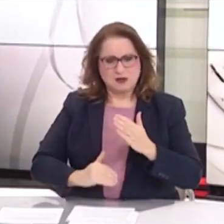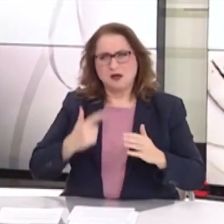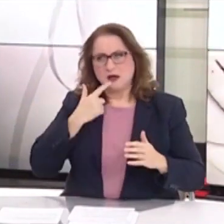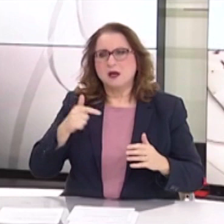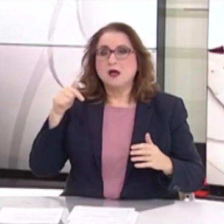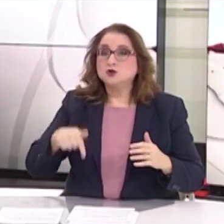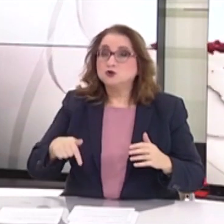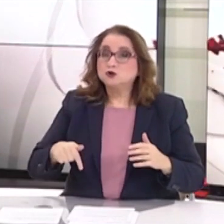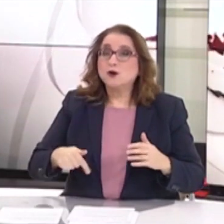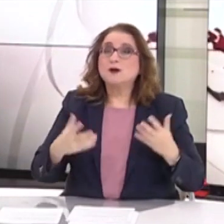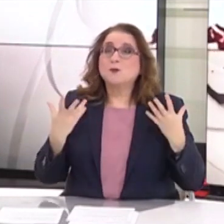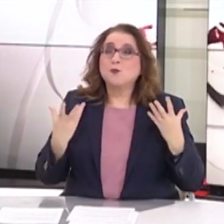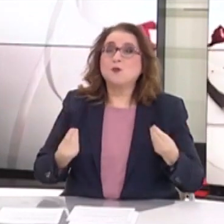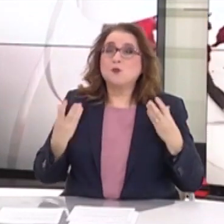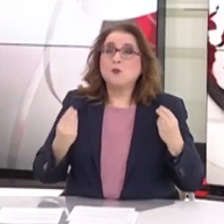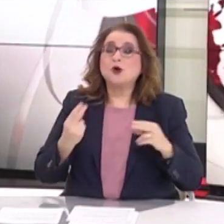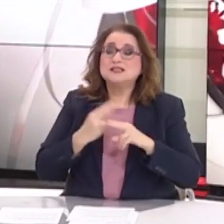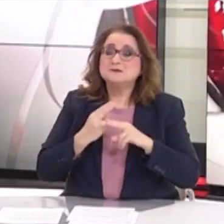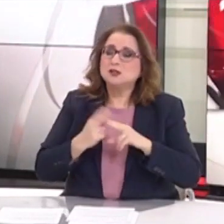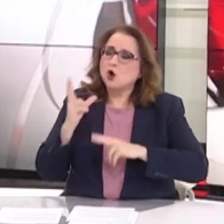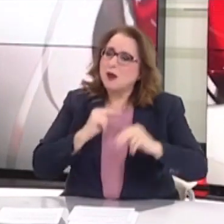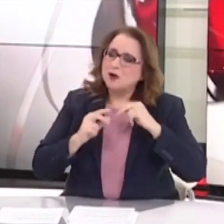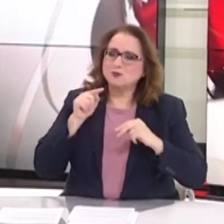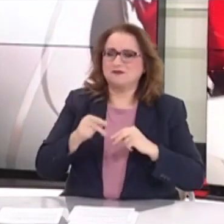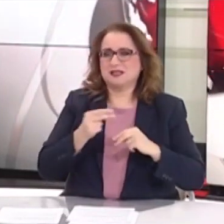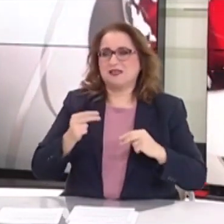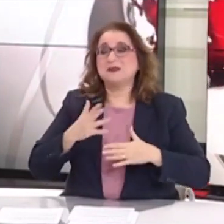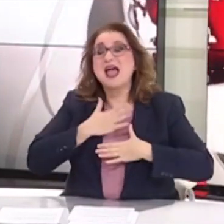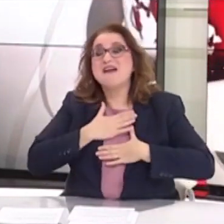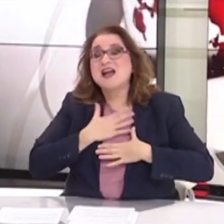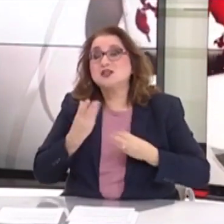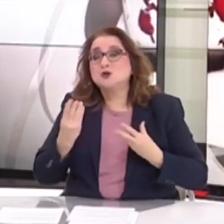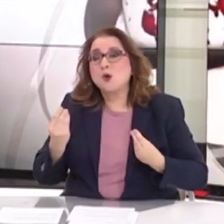πολύ σημαντικό να εξετάσουμε τα θέματα αυτά. Σας ευχαριστώ πάρα πολύ λοιπόν.